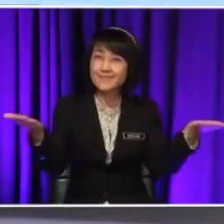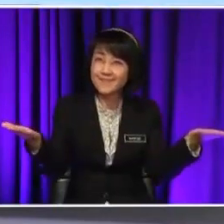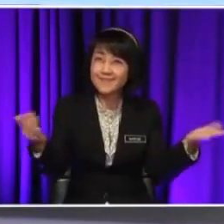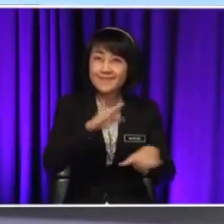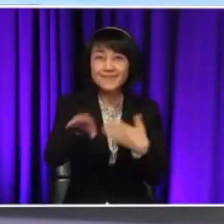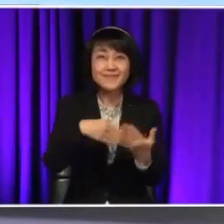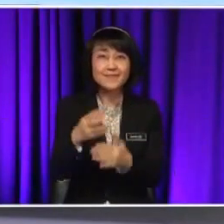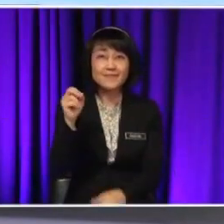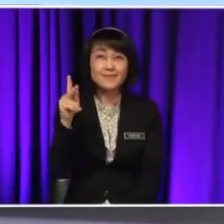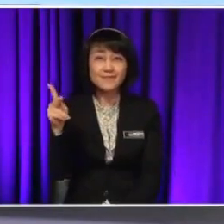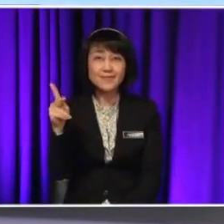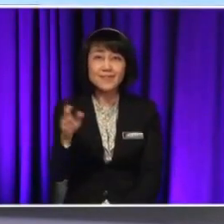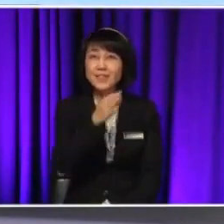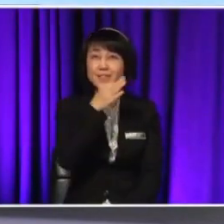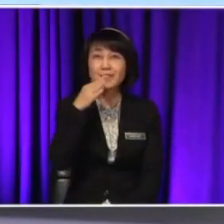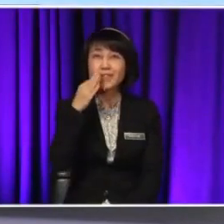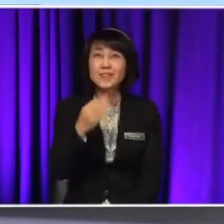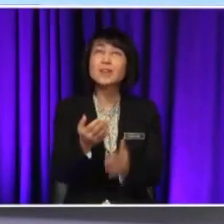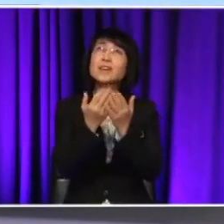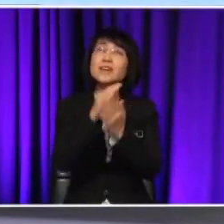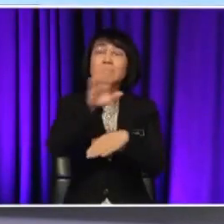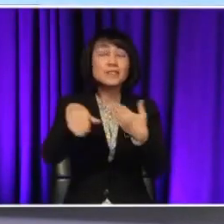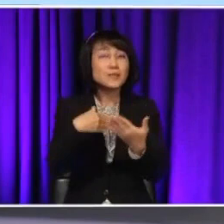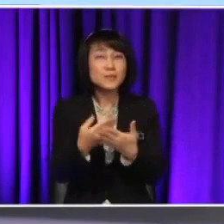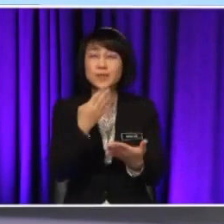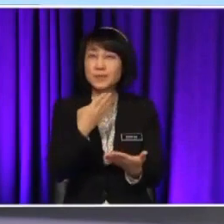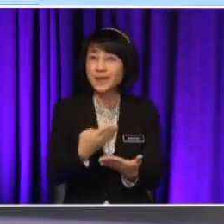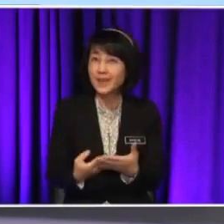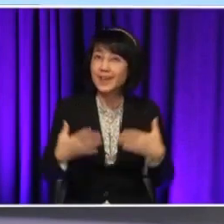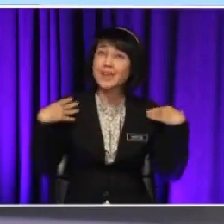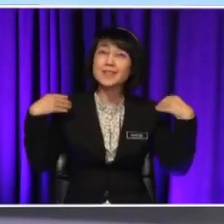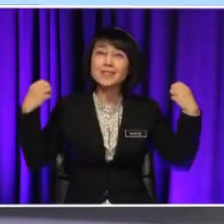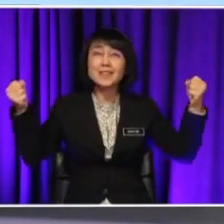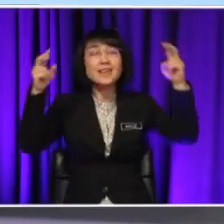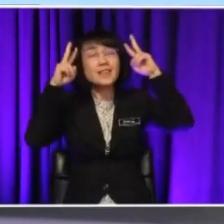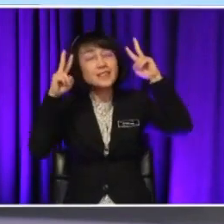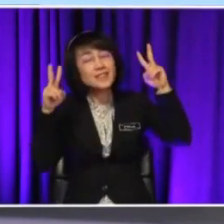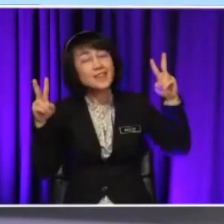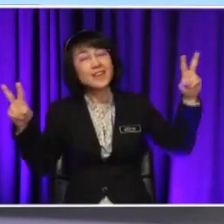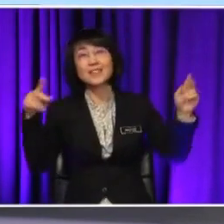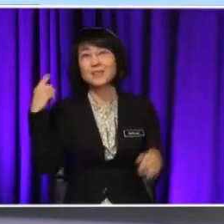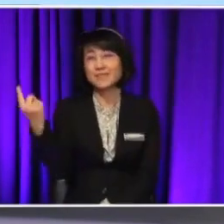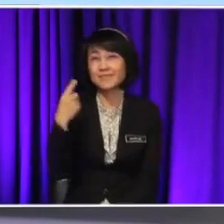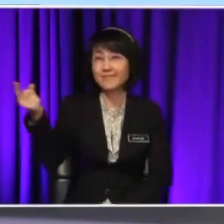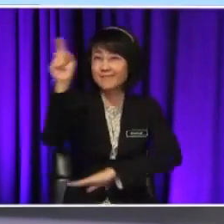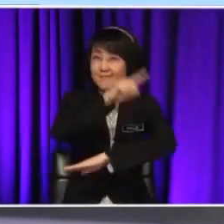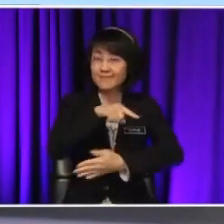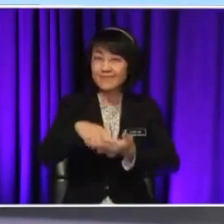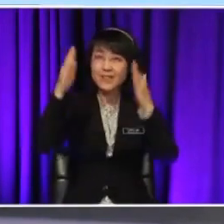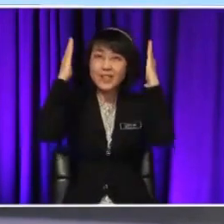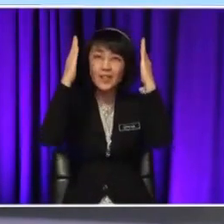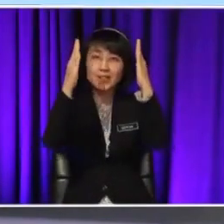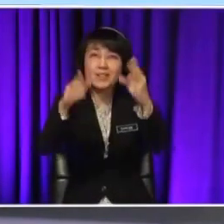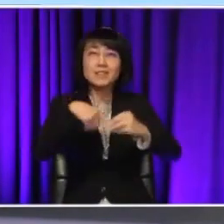okey. Abang Fizi doakan semua dalam keadaan yang baik-baik, sihat-sihat dan tenang-tenang sentiasa. Hari ini kita akan fokus